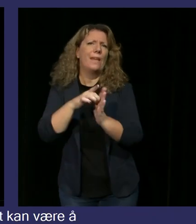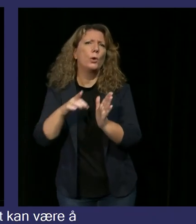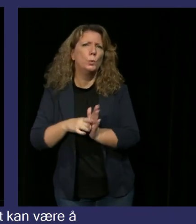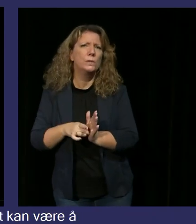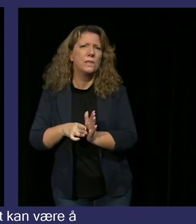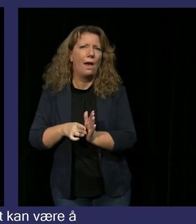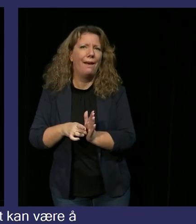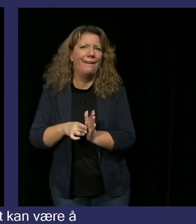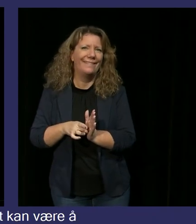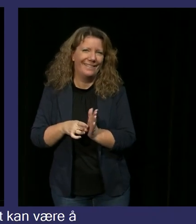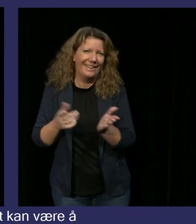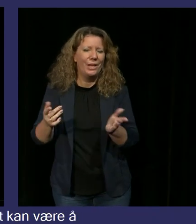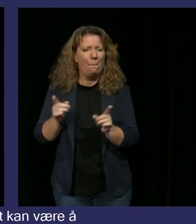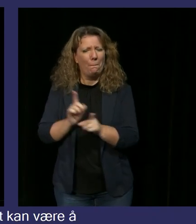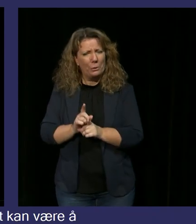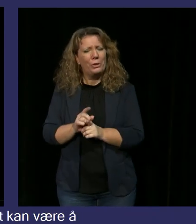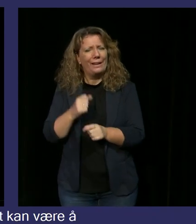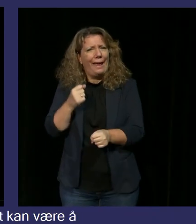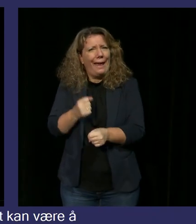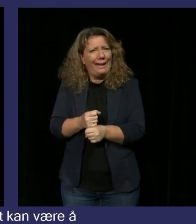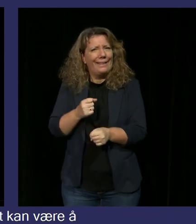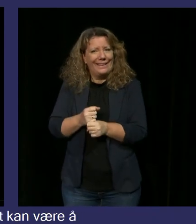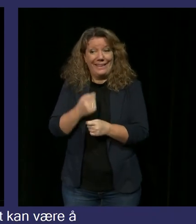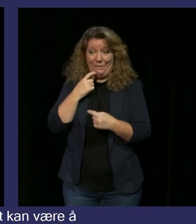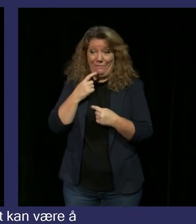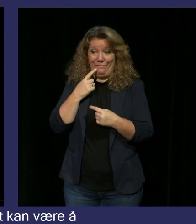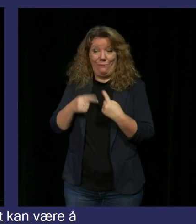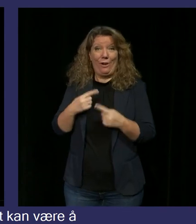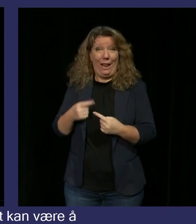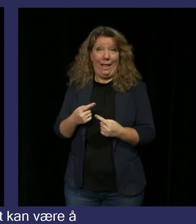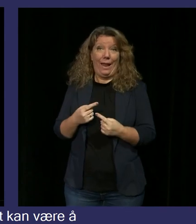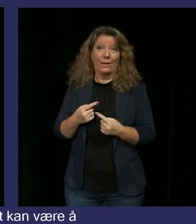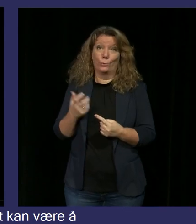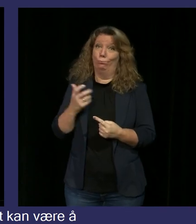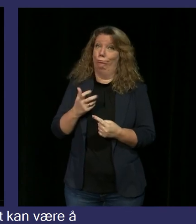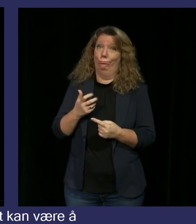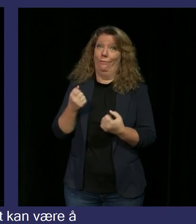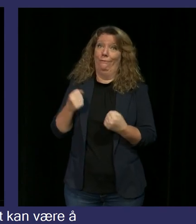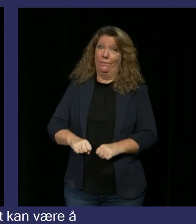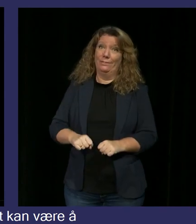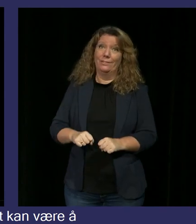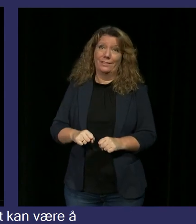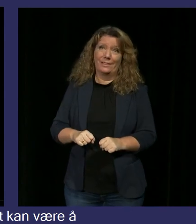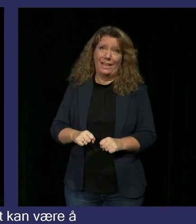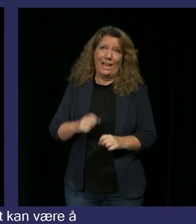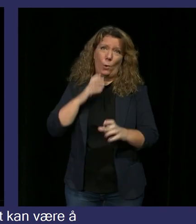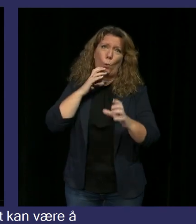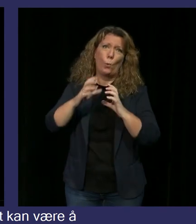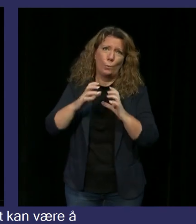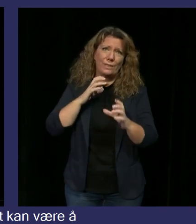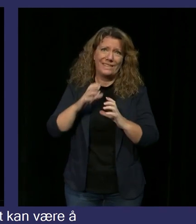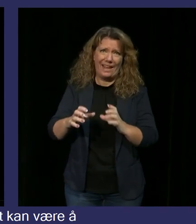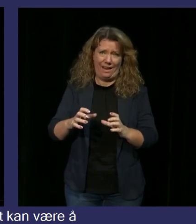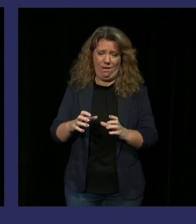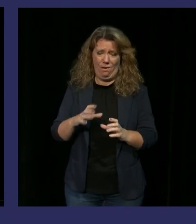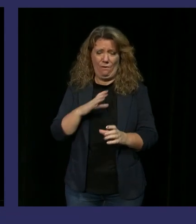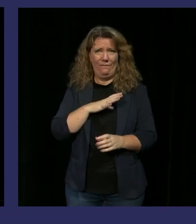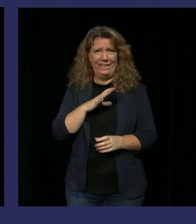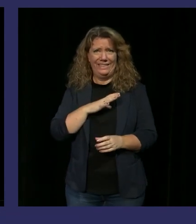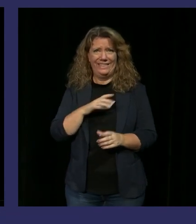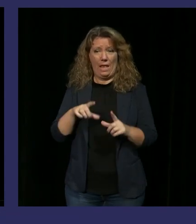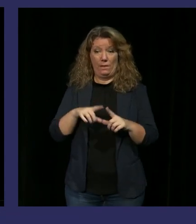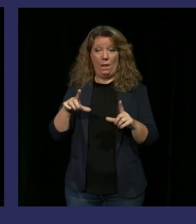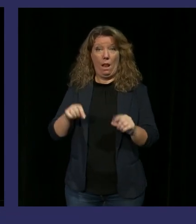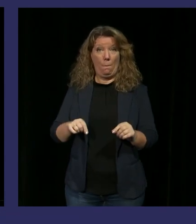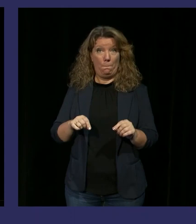Så det forteller liksom hvor vanskelig det der kan være å kommunisere, også hvis du får en lapp med